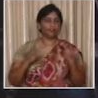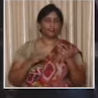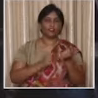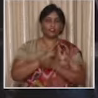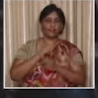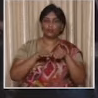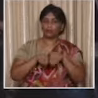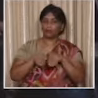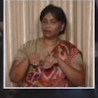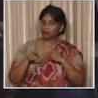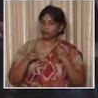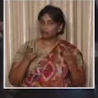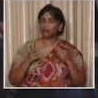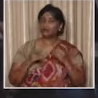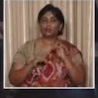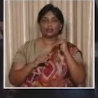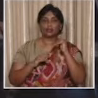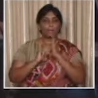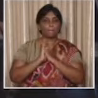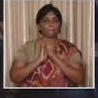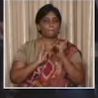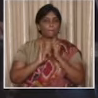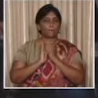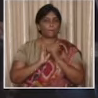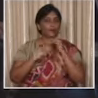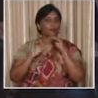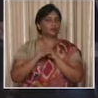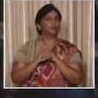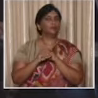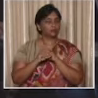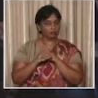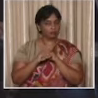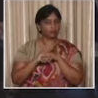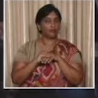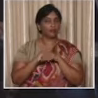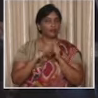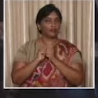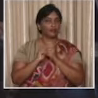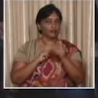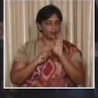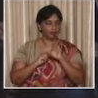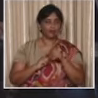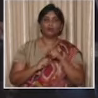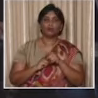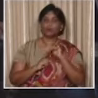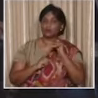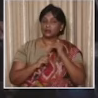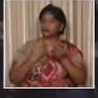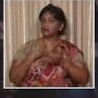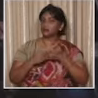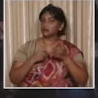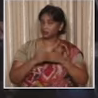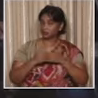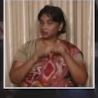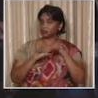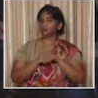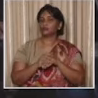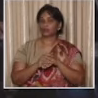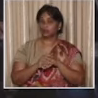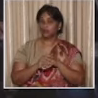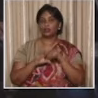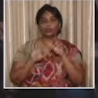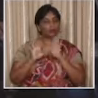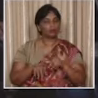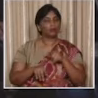වැඩ කරන්, එහෙම නැත්තම් සමහර පන්සල් වෙහෙර විහාරස්ථානවල වැඩවලට යොදලා තිනෝ, සමහර ඉදිකිරීම අංශයට යොදවලා තිනෝ.